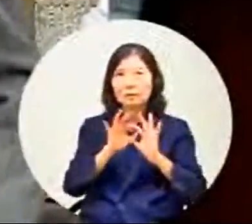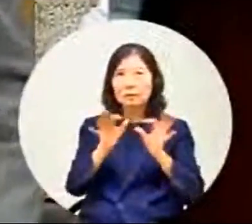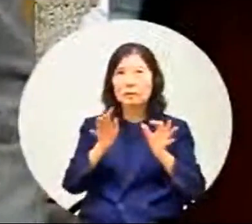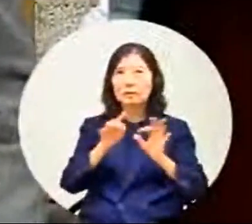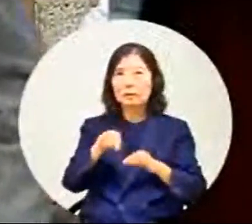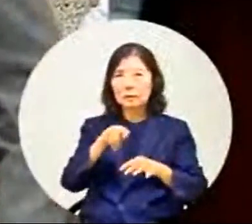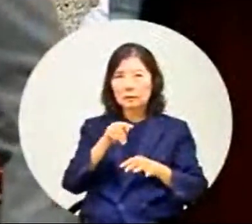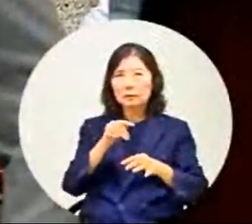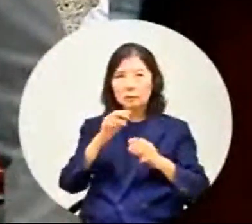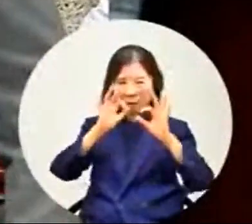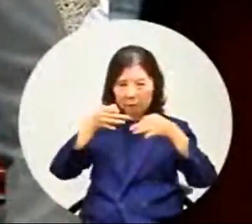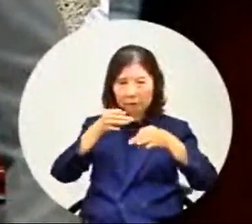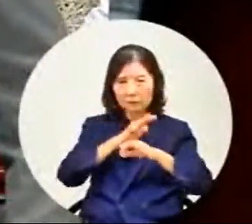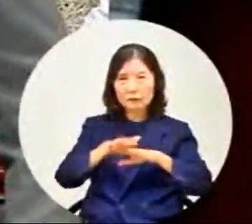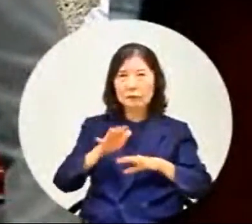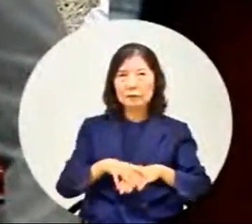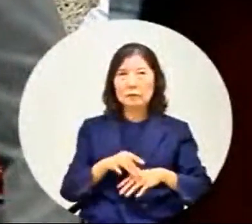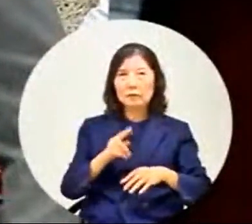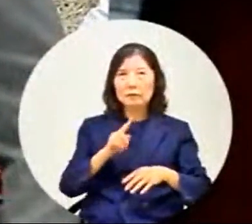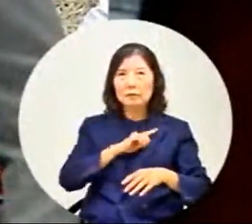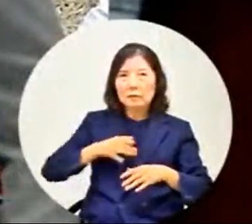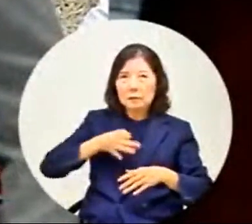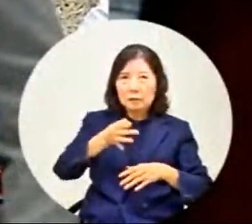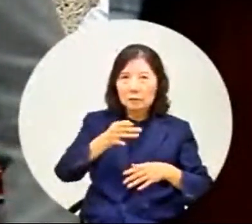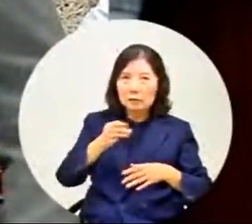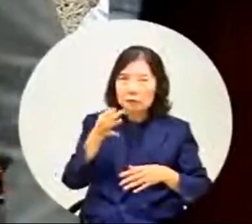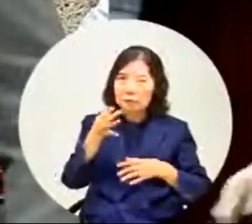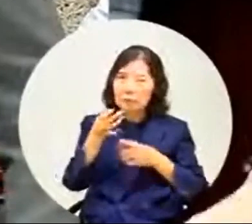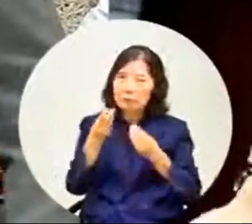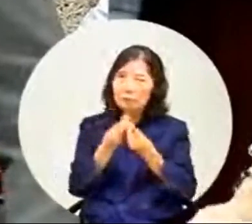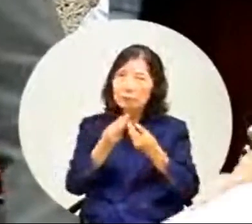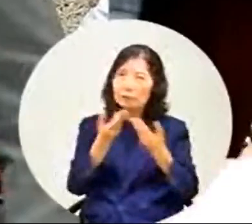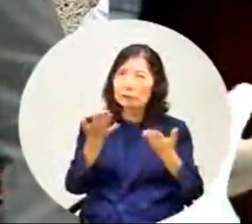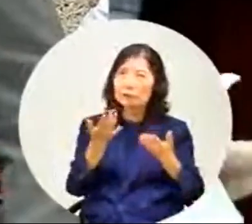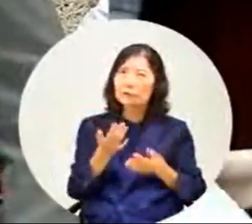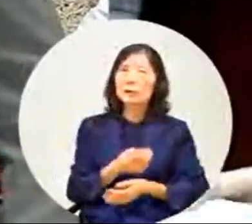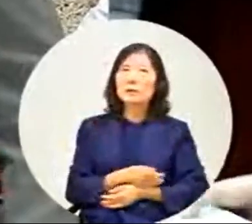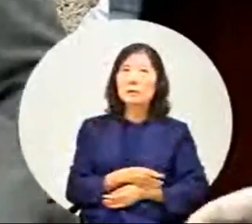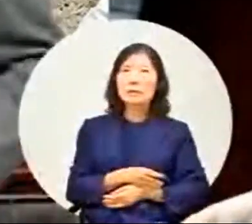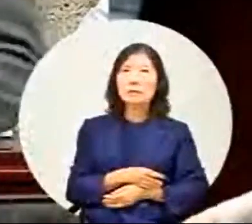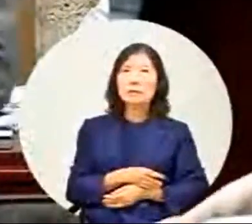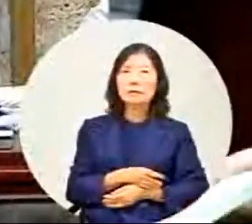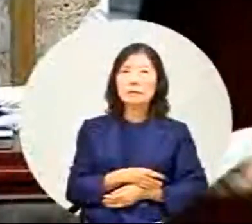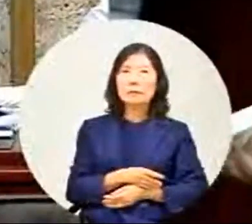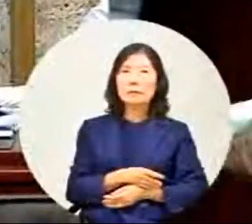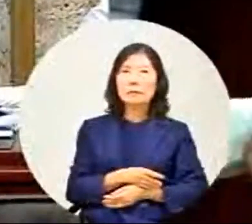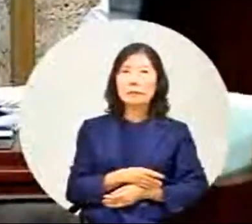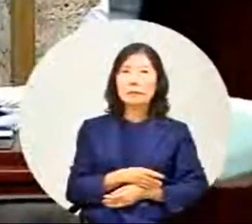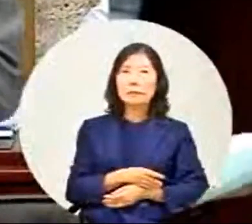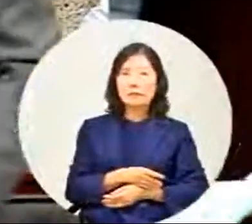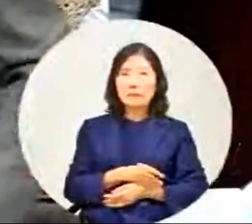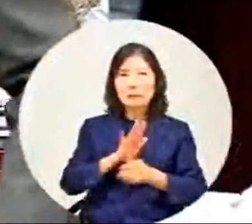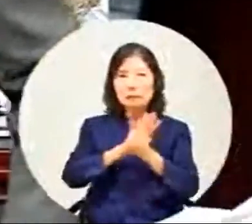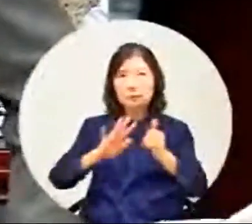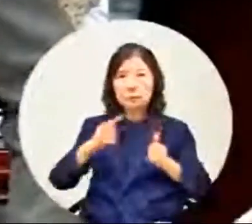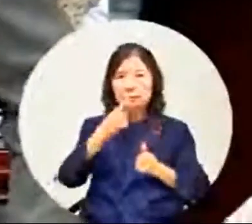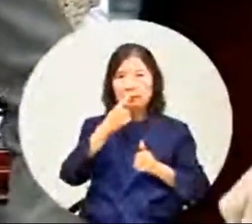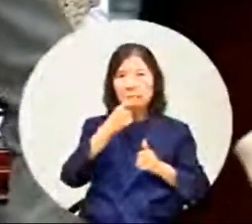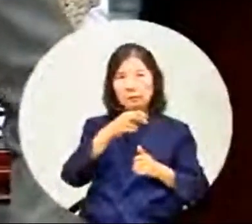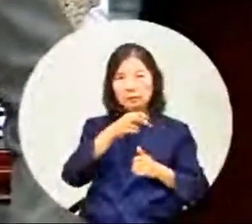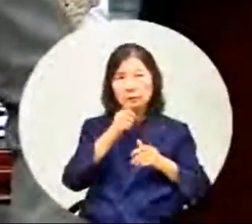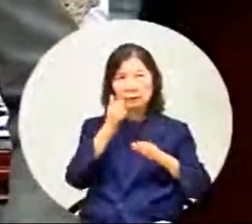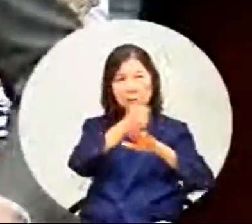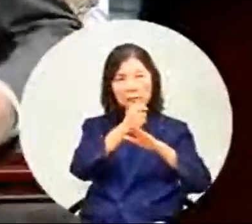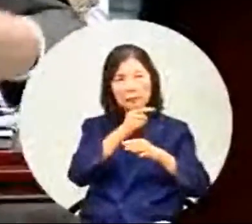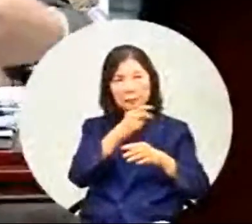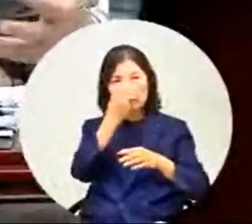我们会来检讨，包括整个自偿性的一个费用到底要怎么来处置。那这个也涉及到，因为我来之后发现，这个整